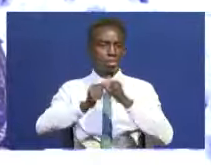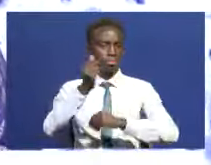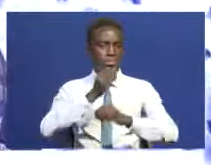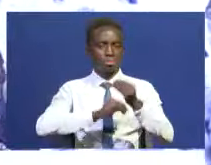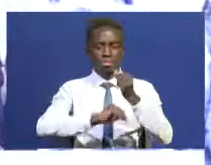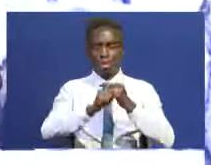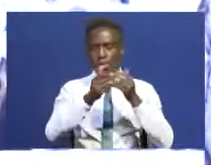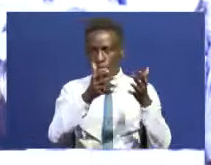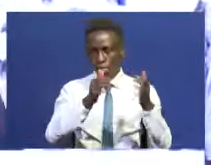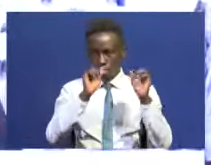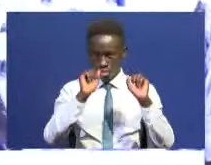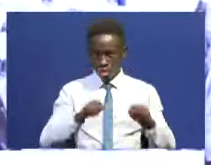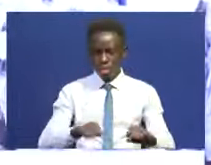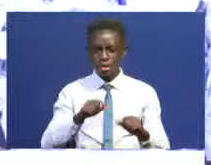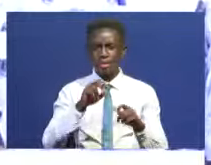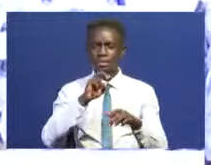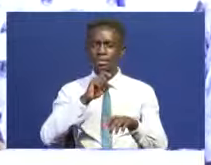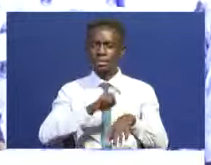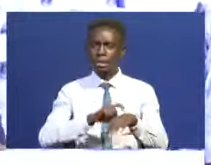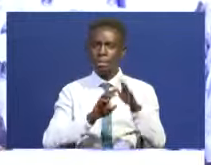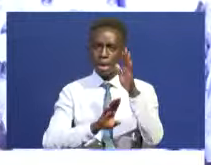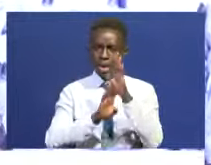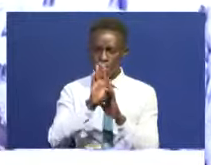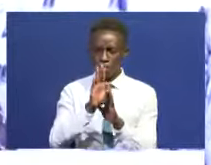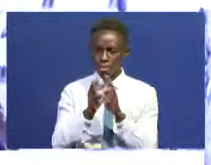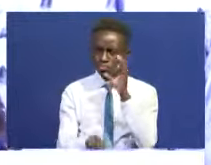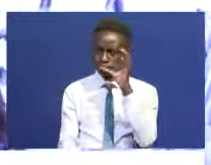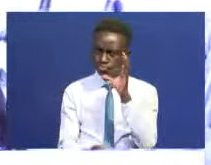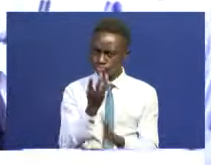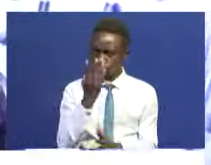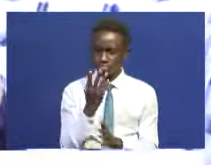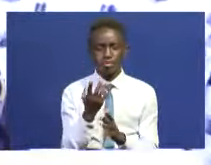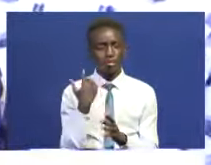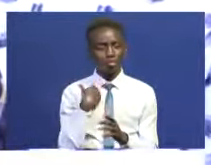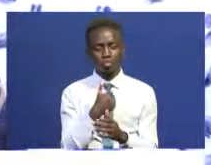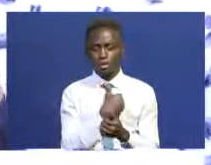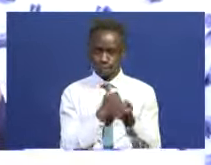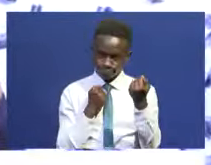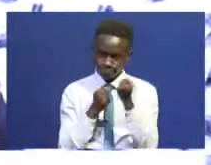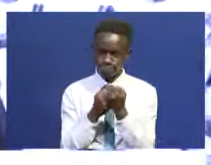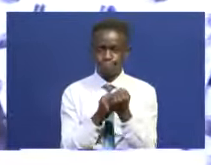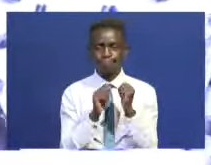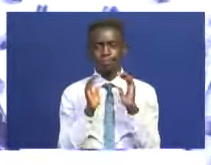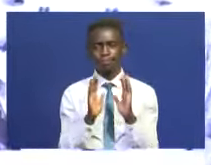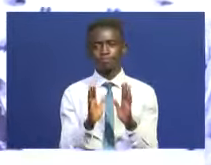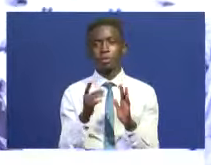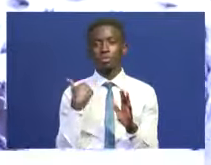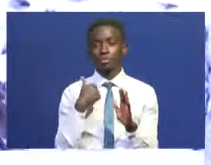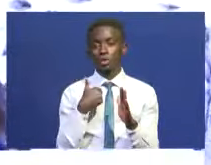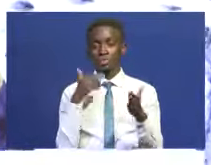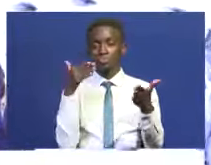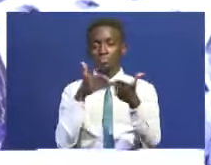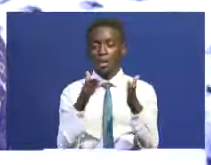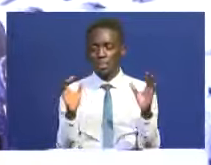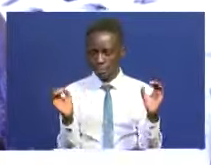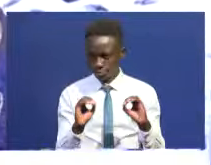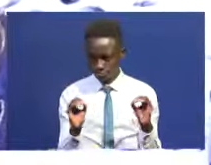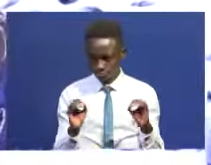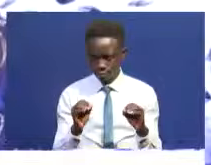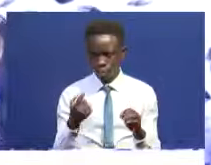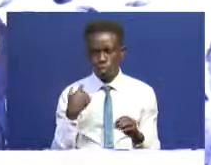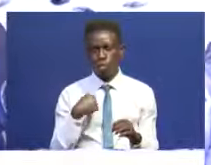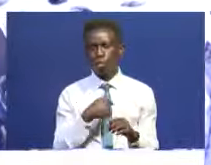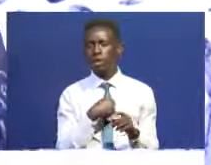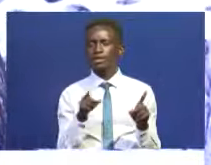wakati maendeleo inakuja atupasi kupinga maendeleo tutapasa kusimama na hiyo maendeleo. Na hiyo kazi tuendelea na kufanyia wananchi ndio waendelee